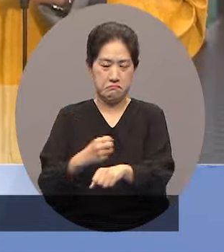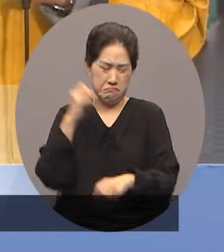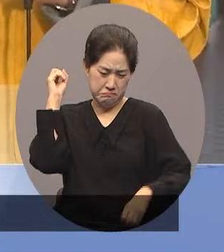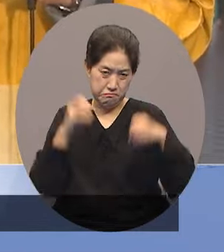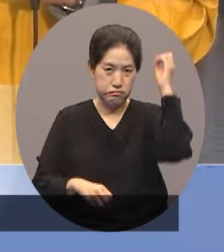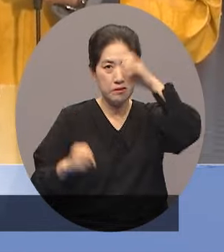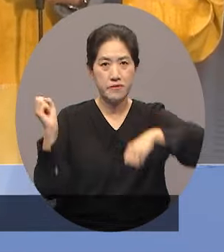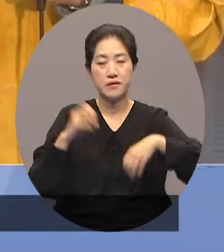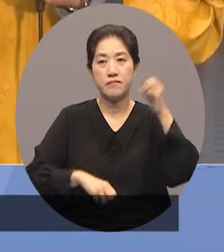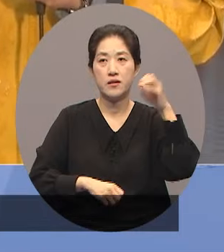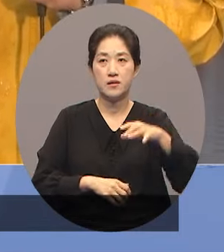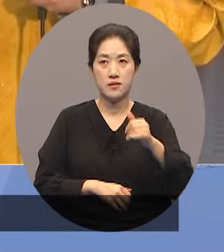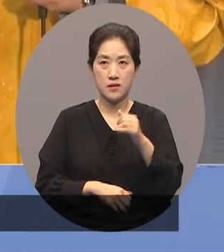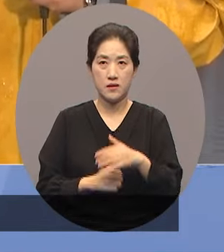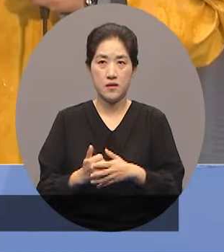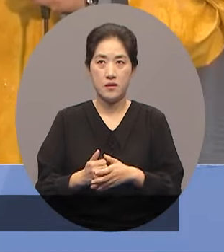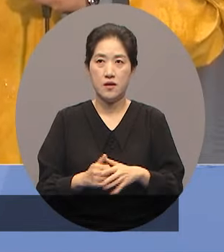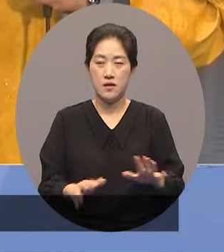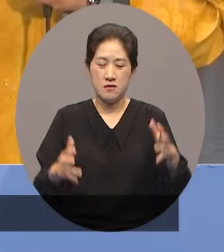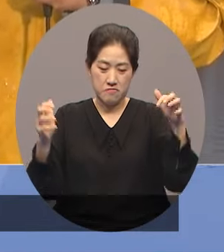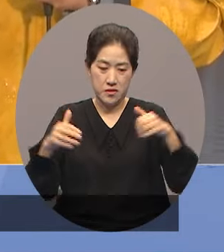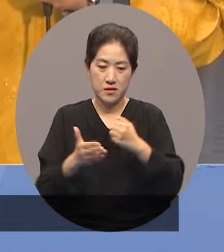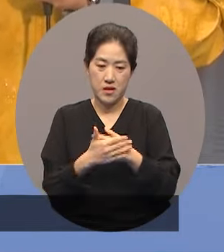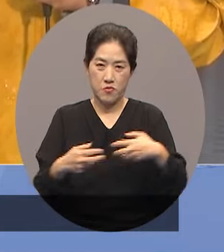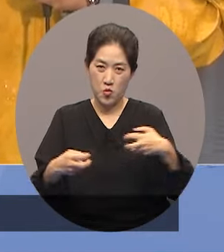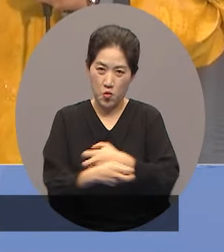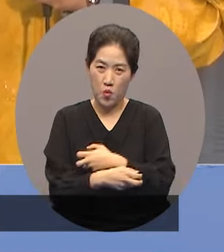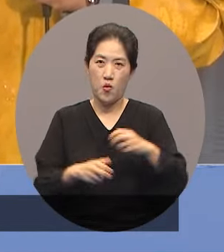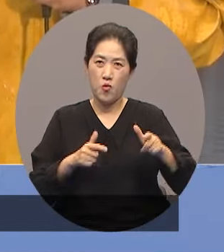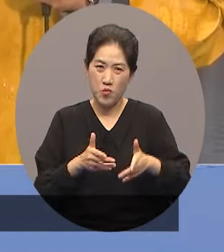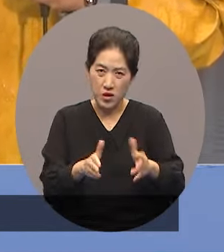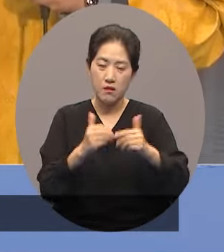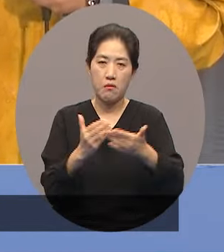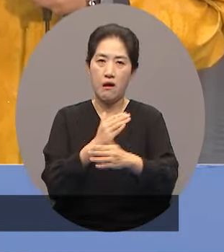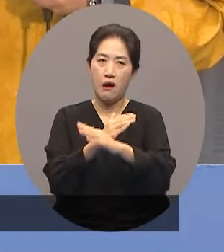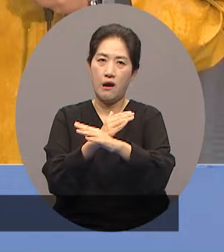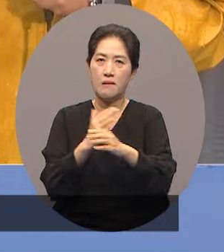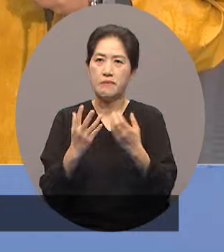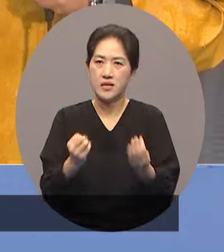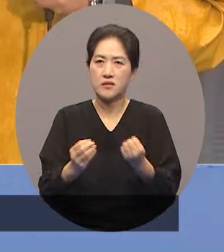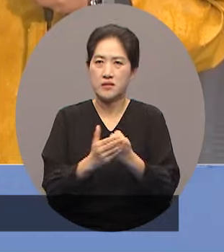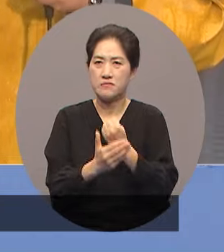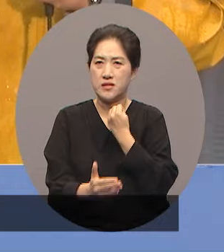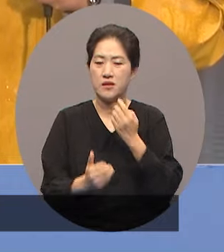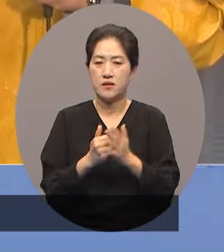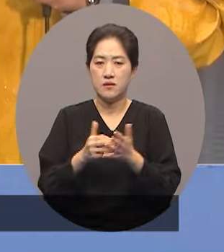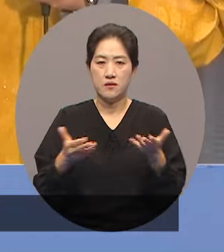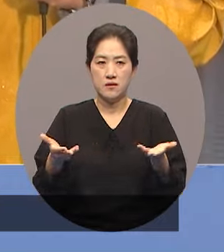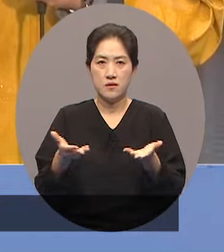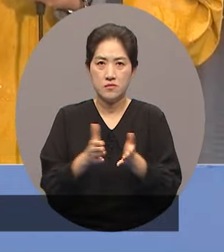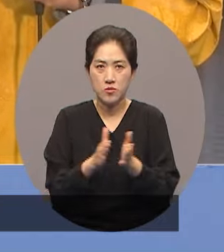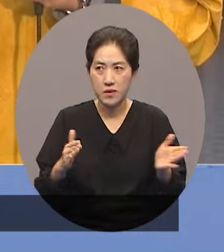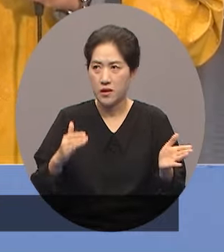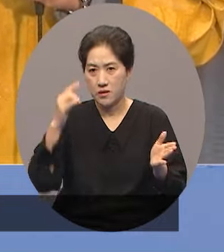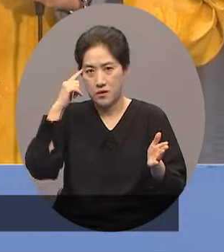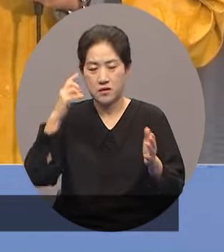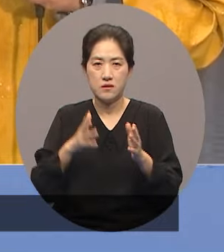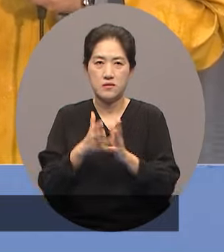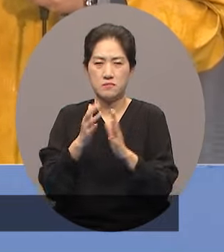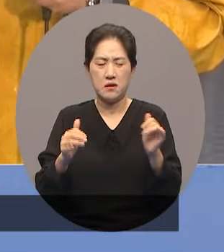비가 쏟아졌습니다. 많은 비로 대중교통과 도로가 통제되면서 출근길 시민들도 불편을